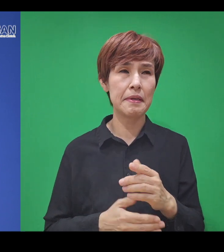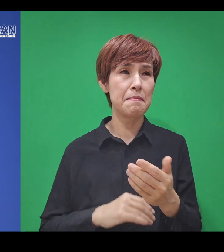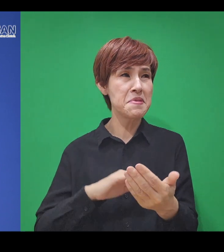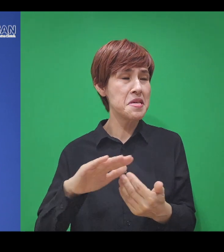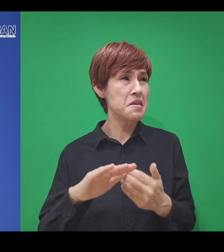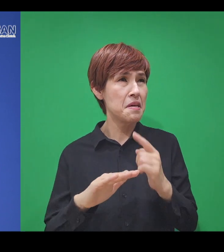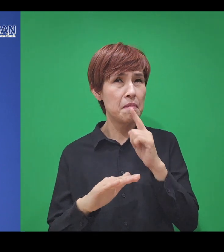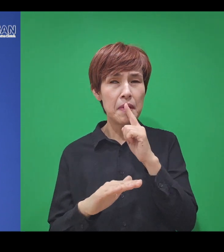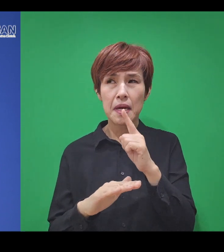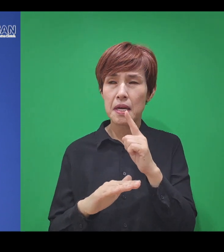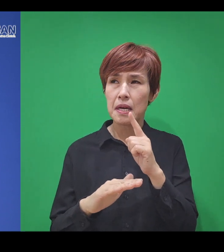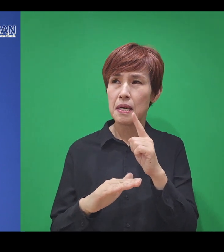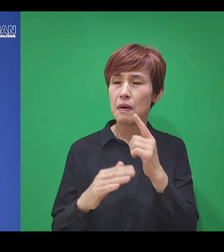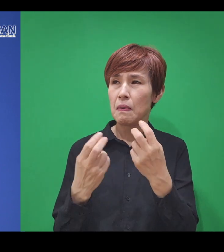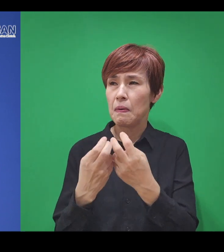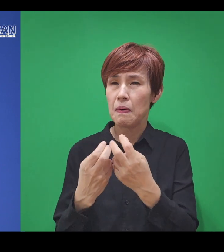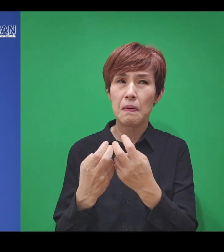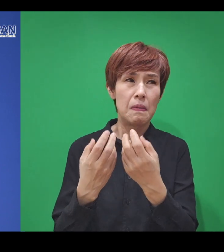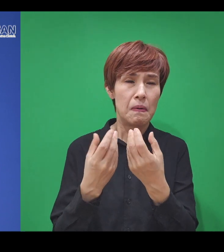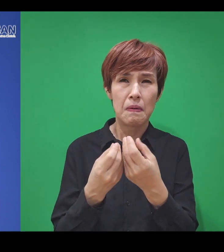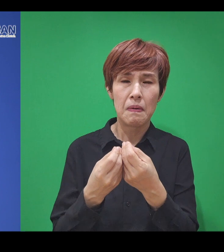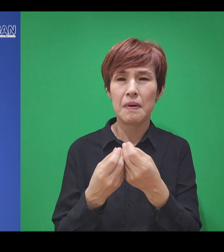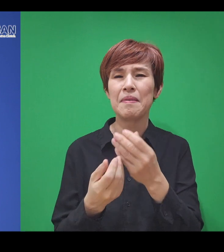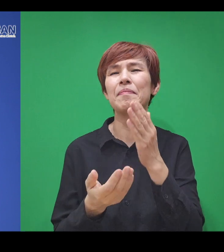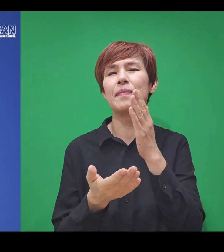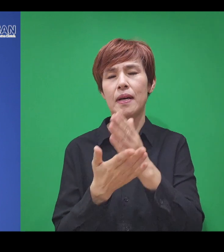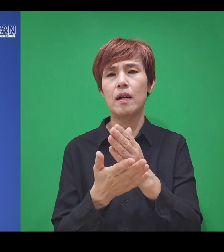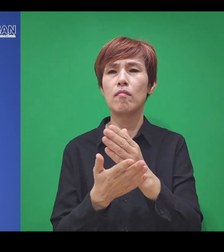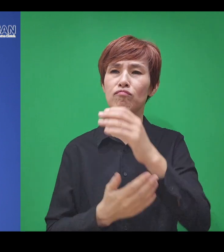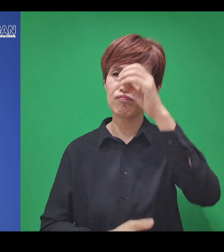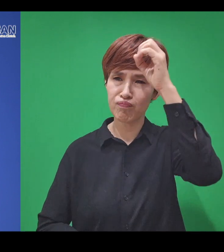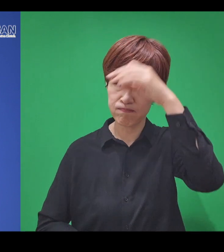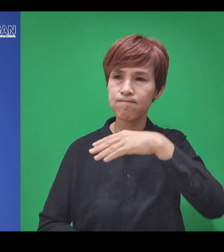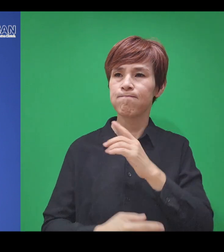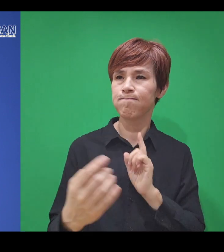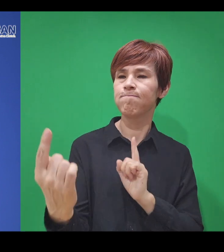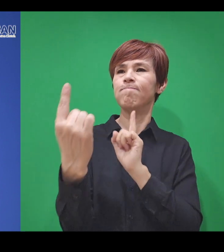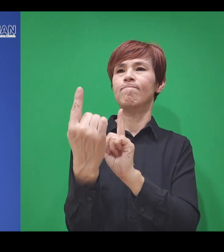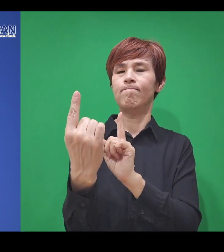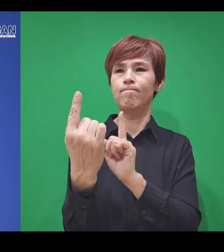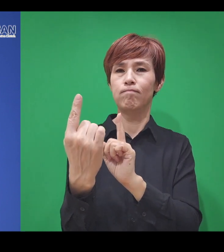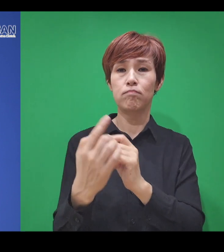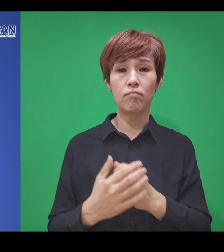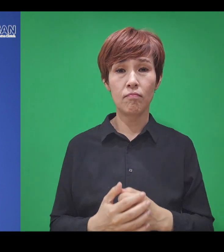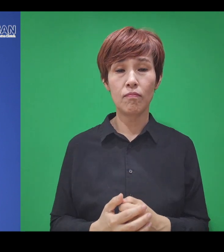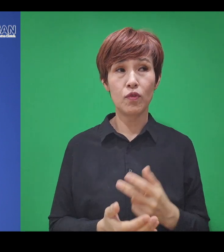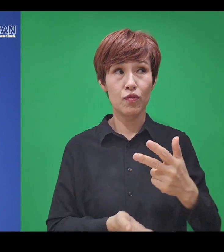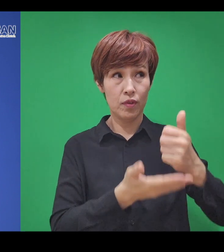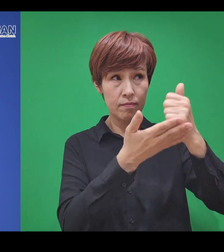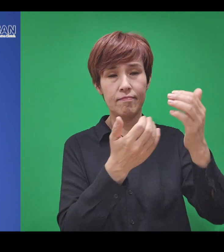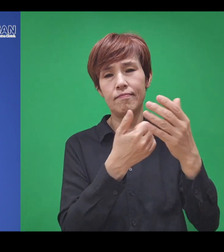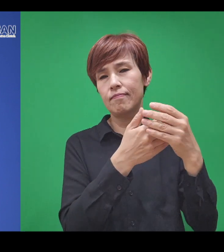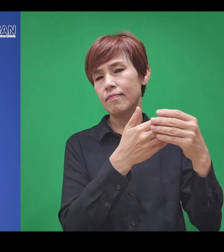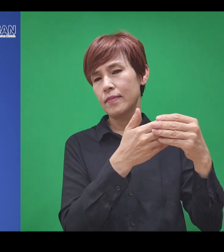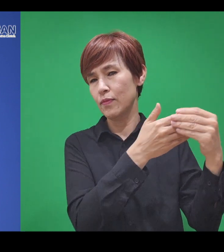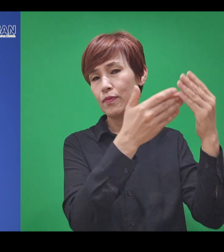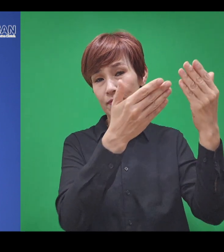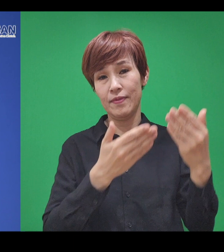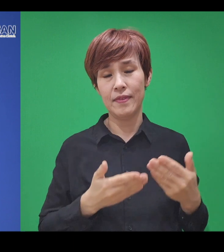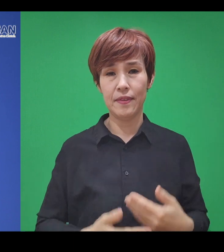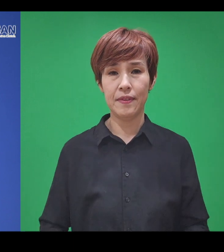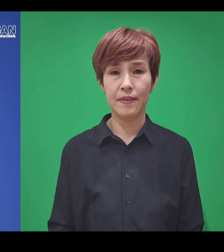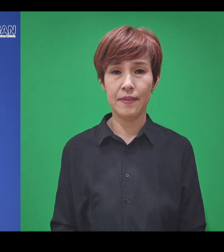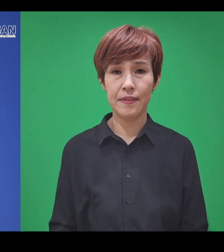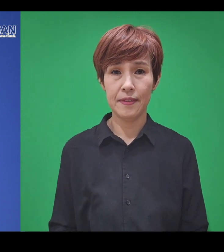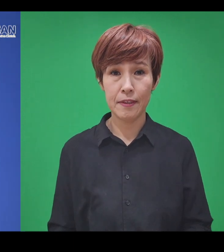말 준비하지 말고 그대로 서라. 구주께서 다 인도하신다 말씀하셨어요. 우리의 구주께서